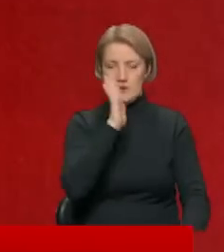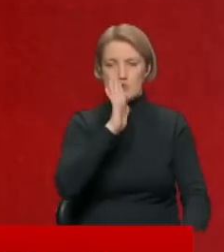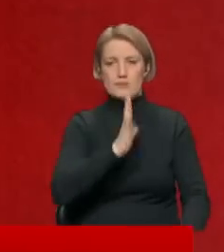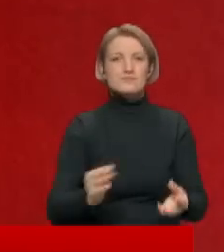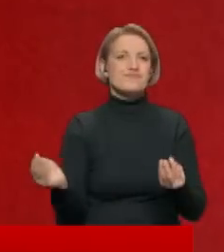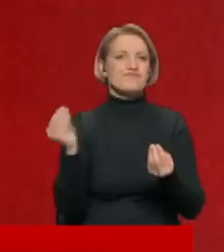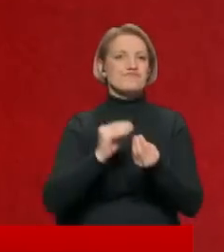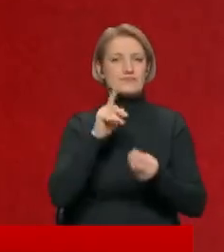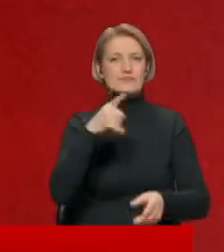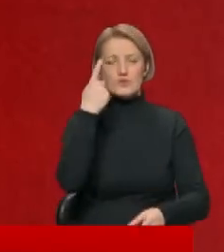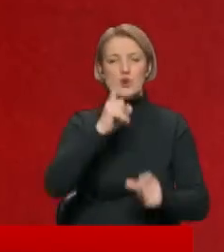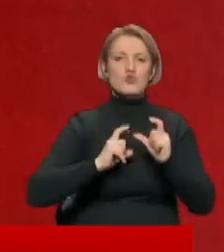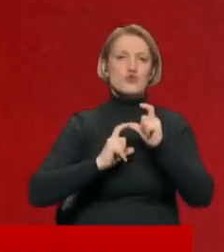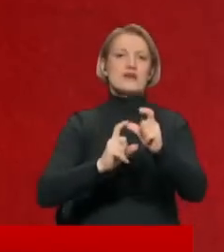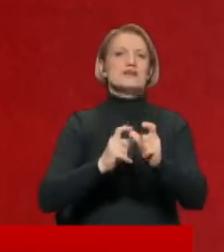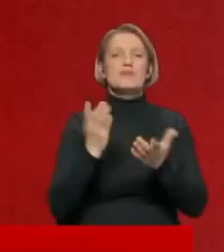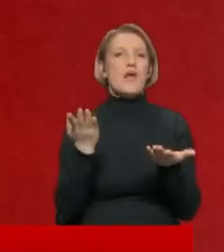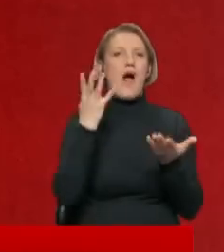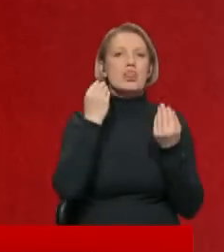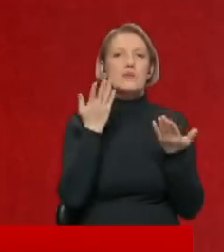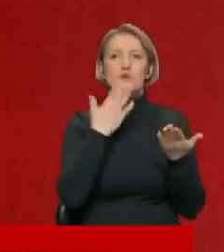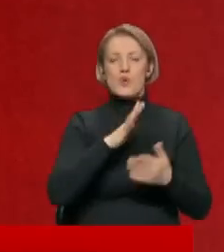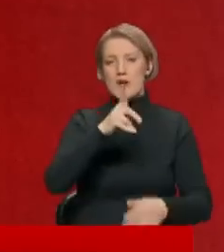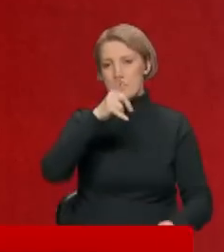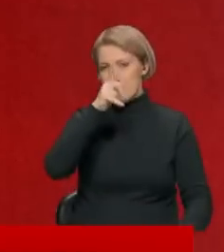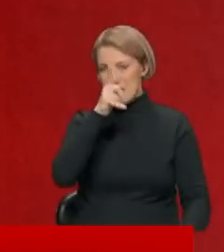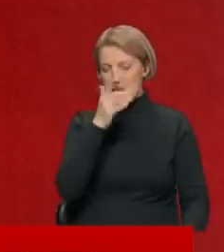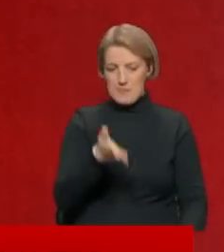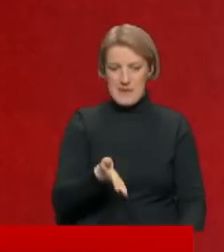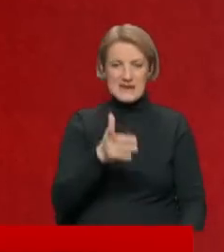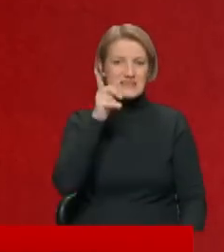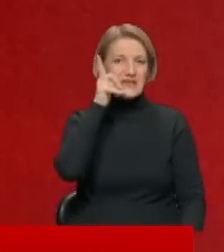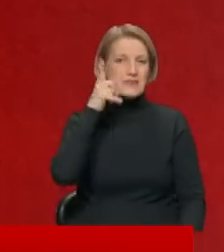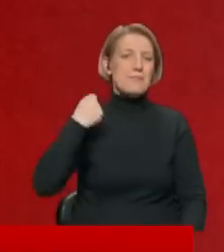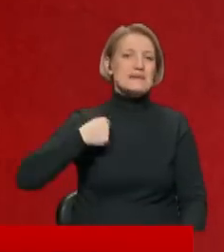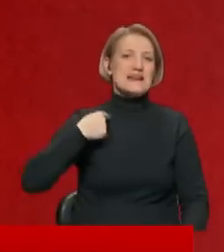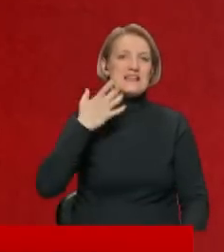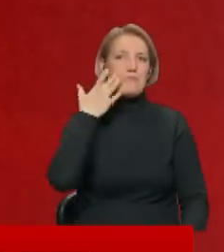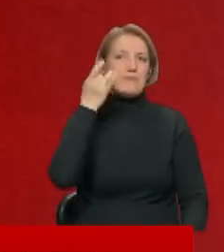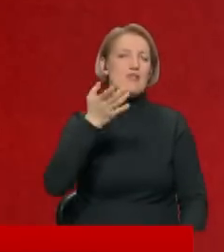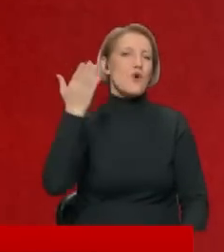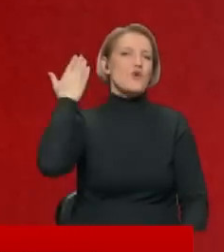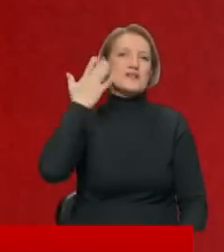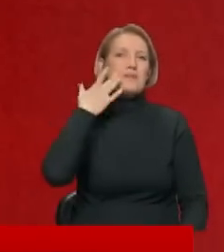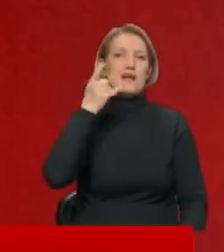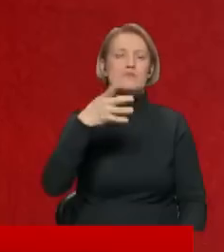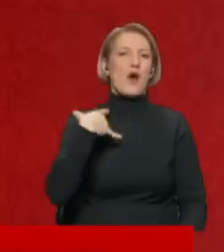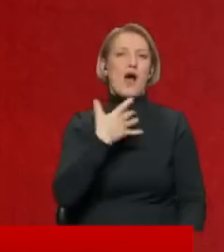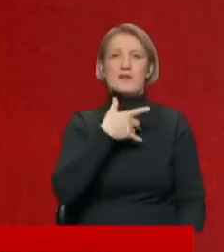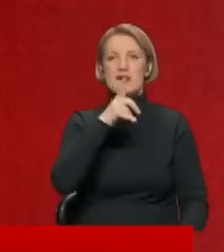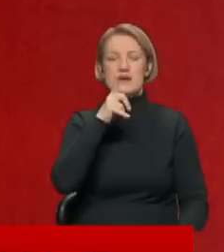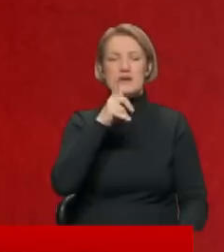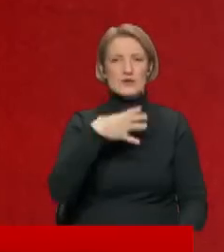sormanızın bir manası yok çünkü perşembe'nin geliş Çarşamba'dan değil pazartesiden belli o açıdan bu annenin ızdırabı